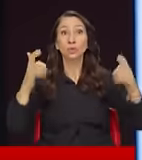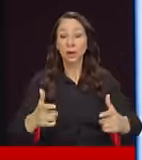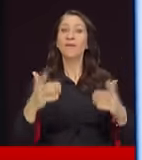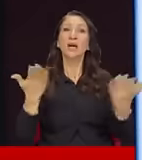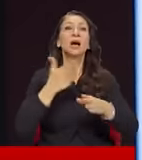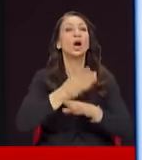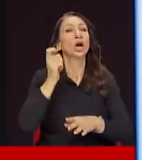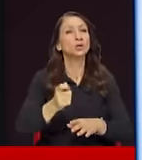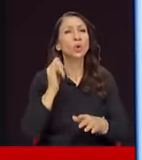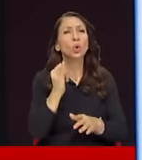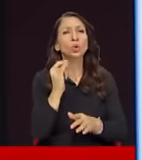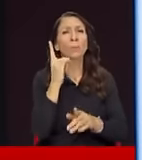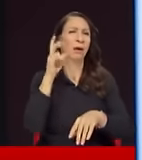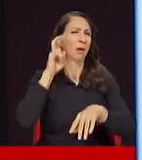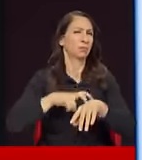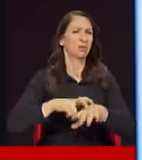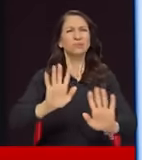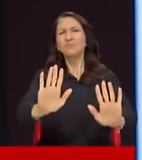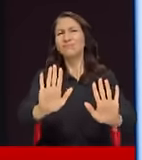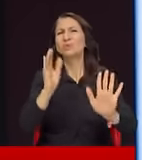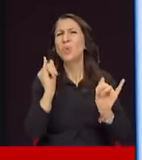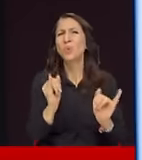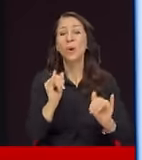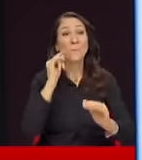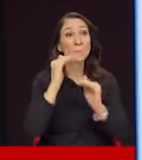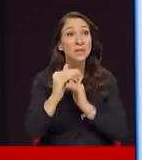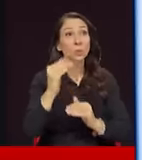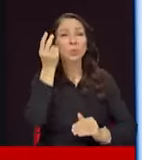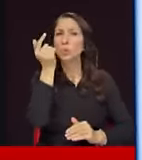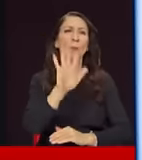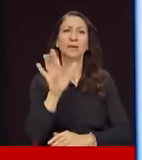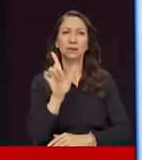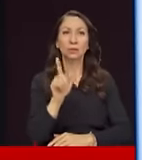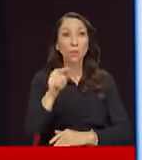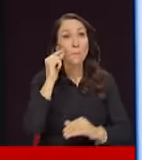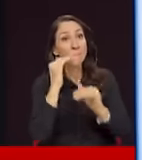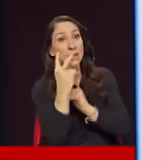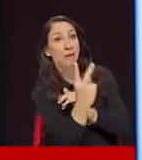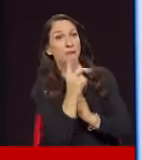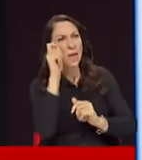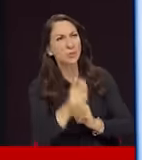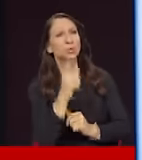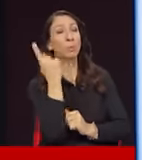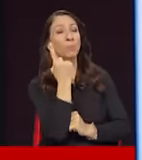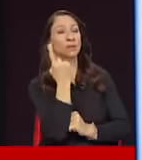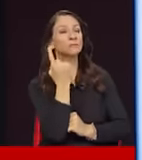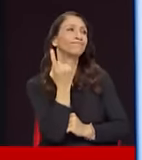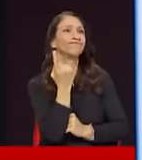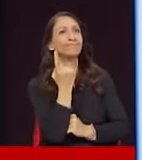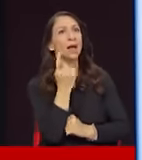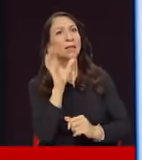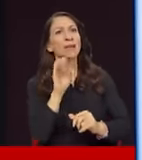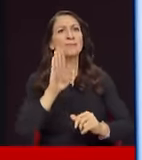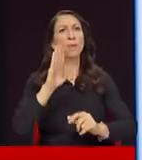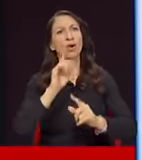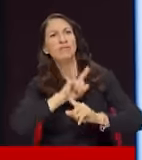ve gerçekten kötü bir anı. Çok kötü bir anı. Bunu milletimizin unutmaması lazım. Bu milletimize yapılmış bir